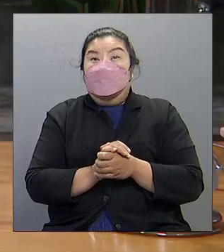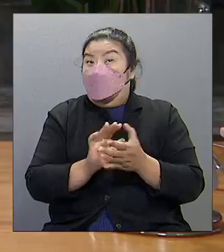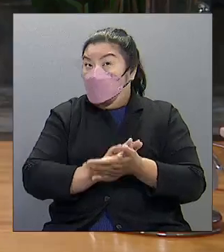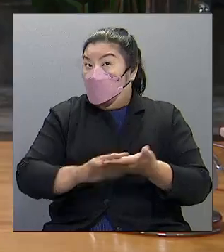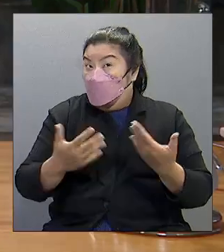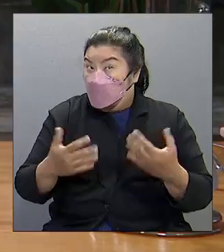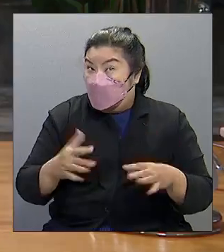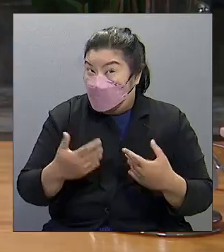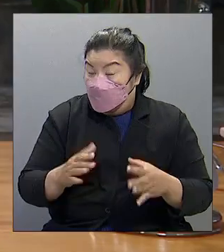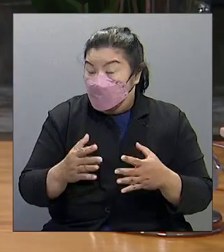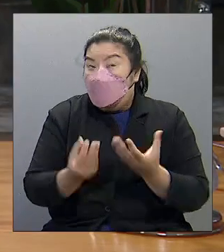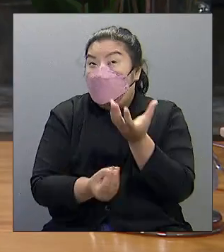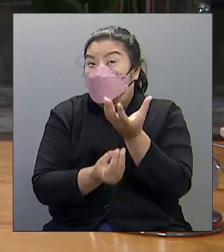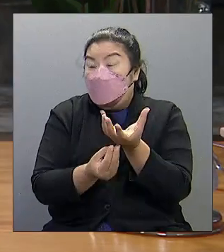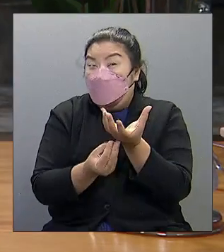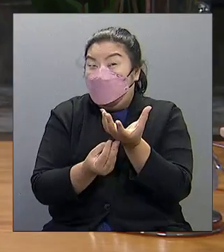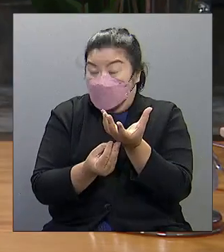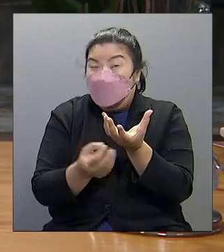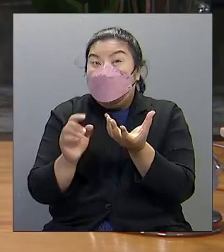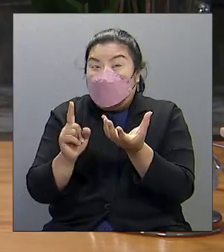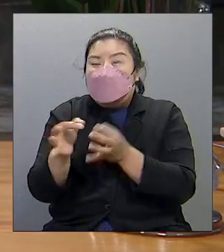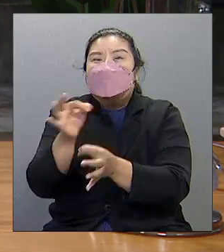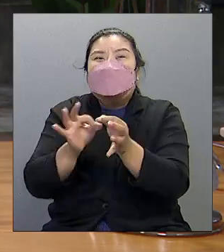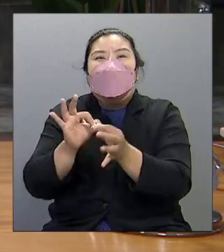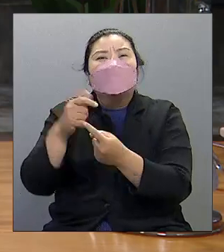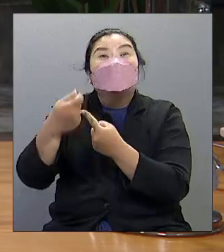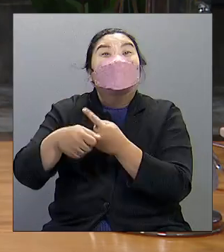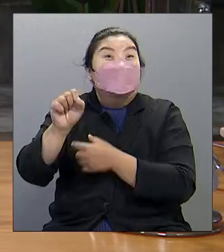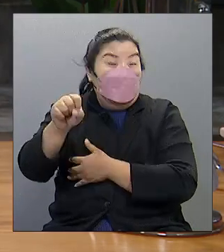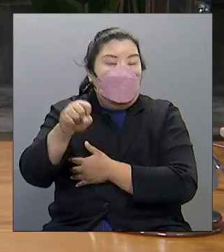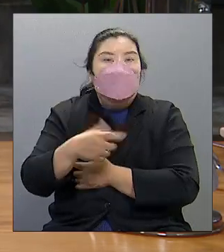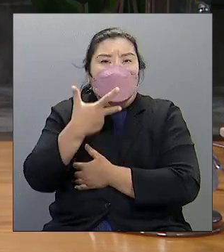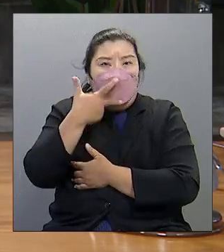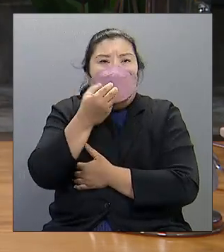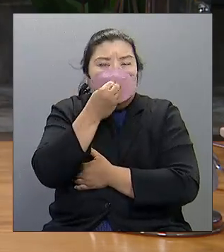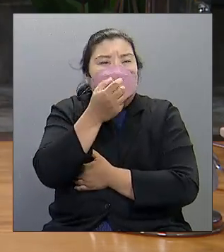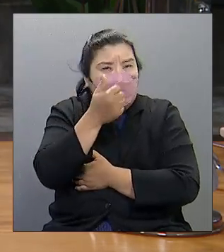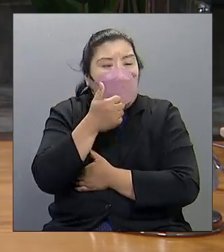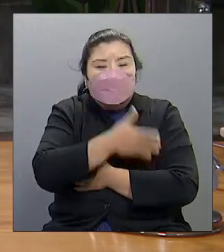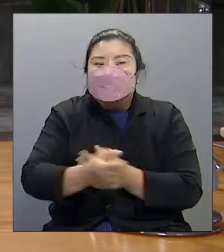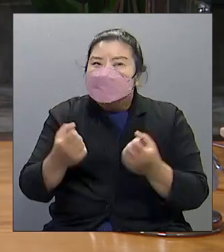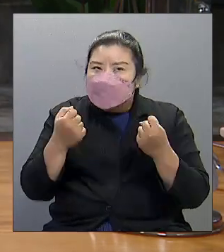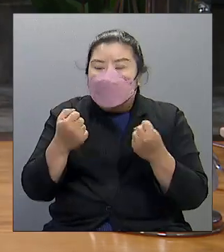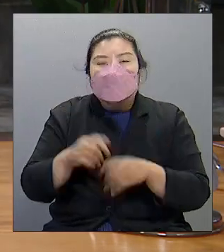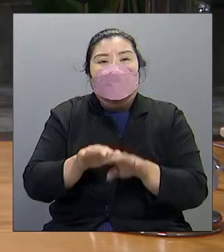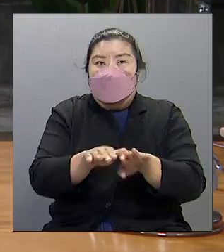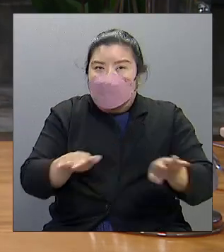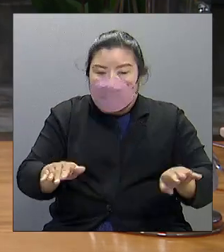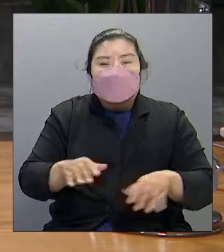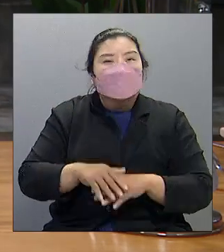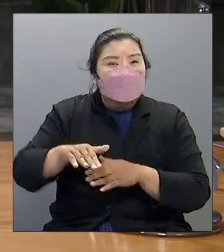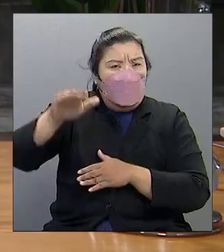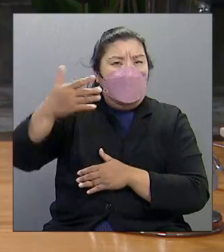เมนูหน่อไม้บวดชีทำง่ายแล้วกมีประโยชนตสุขภาพสามารถรัประทานได้ทั้งครอบครัวตั้แต่วัยเด็กเลยนะคะ